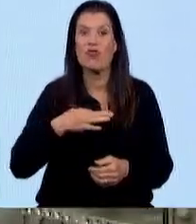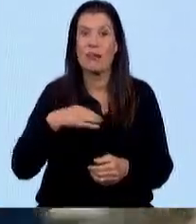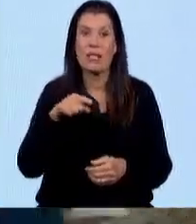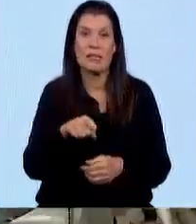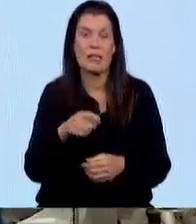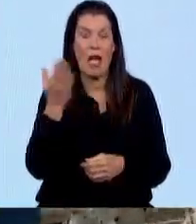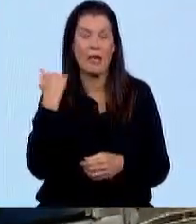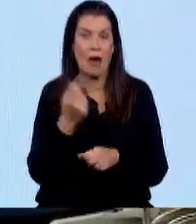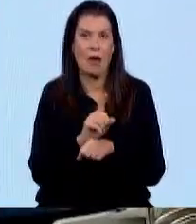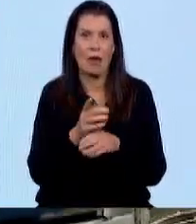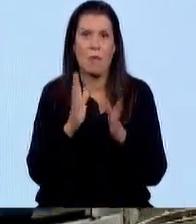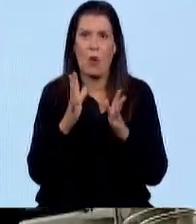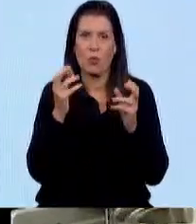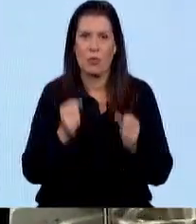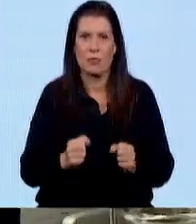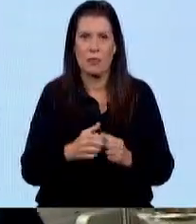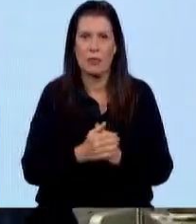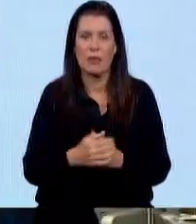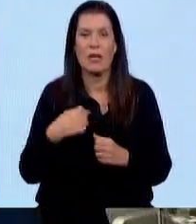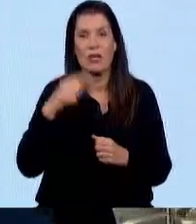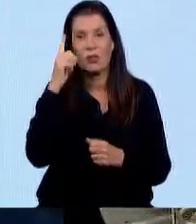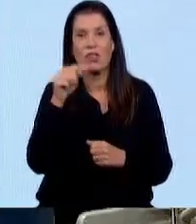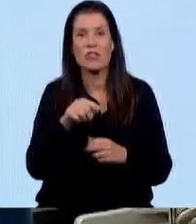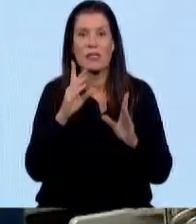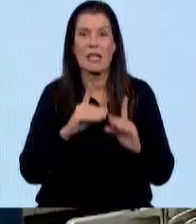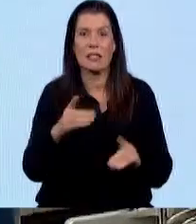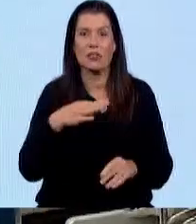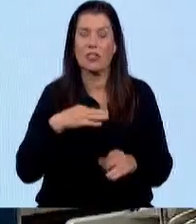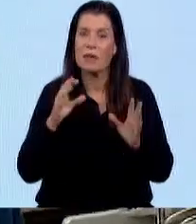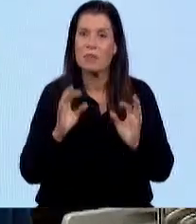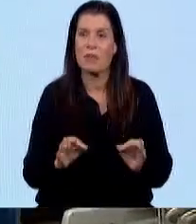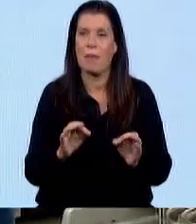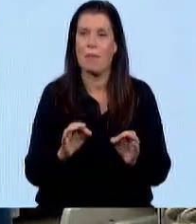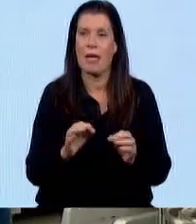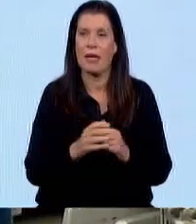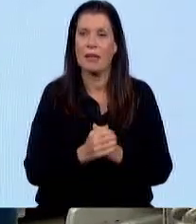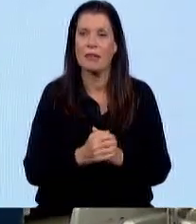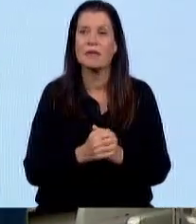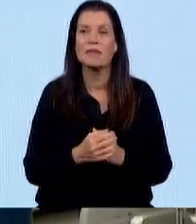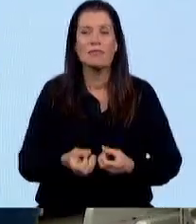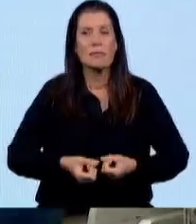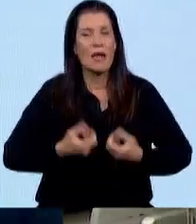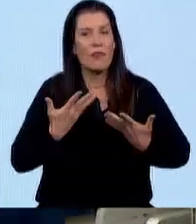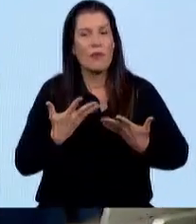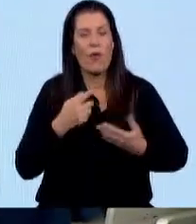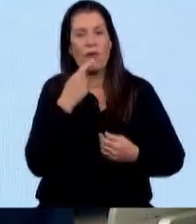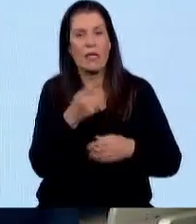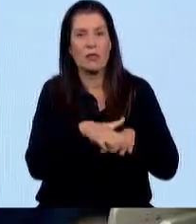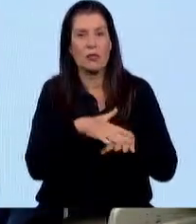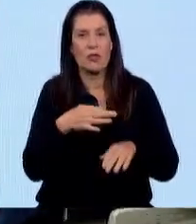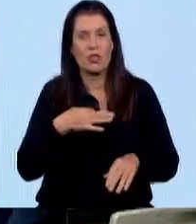עוצמתי. אני חושבת שזה הדרך שלי באמת לפרוק ולהביע את כל התחושות שלי, במיוחד כי אני מנציחה פה את